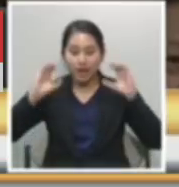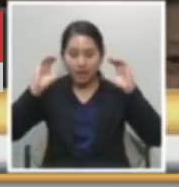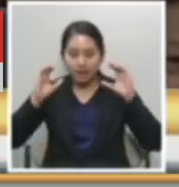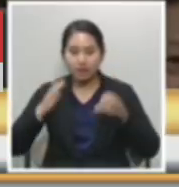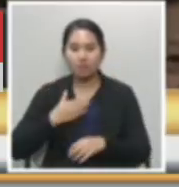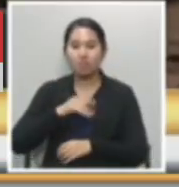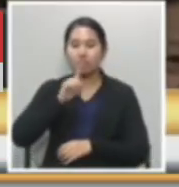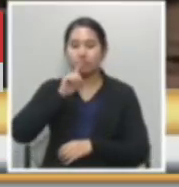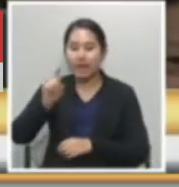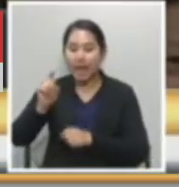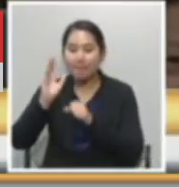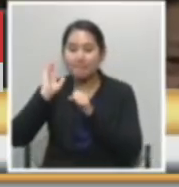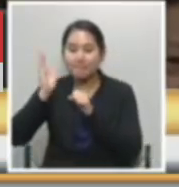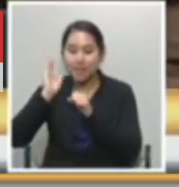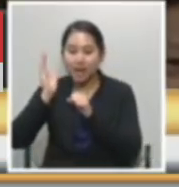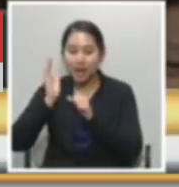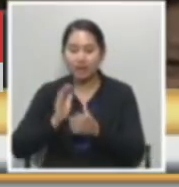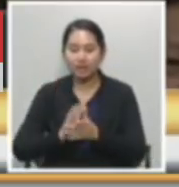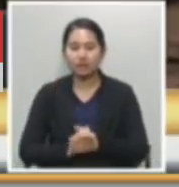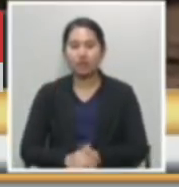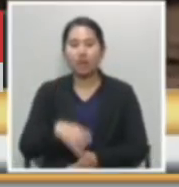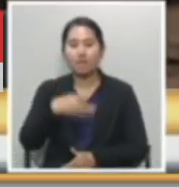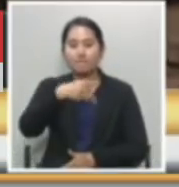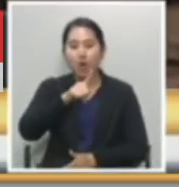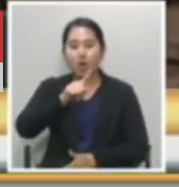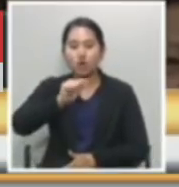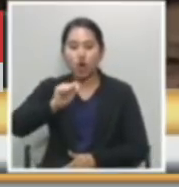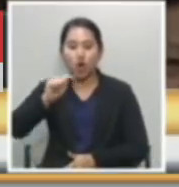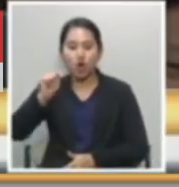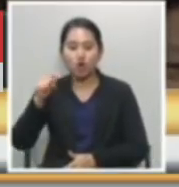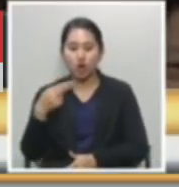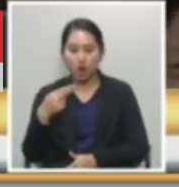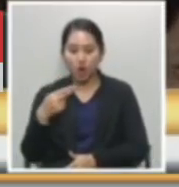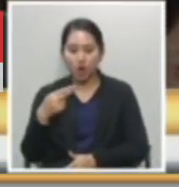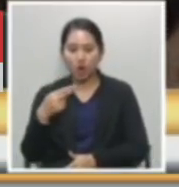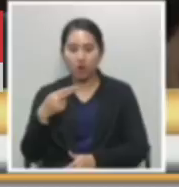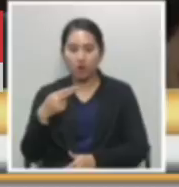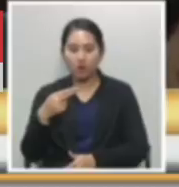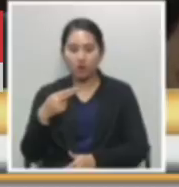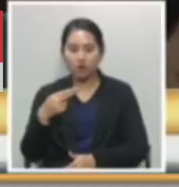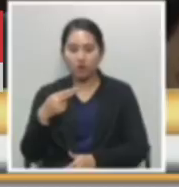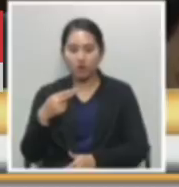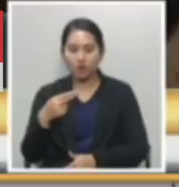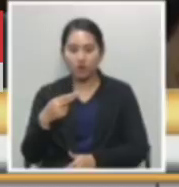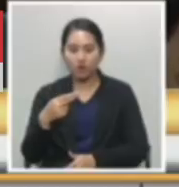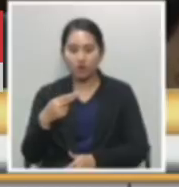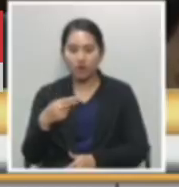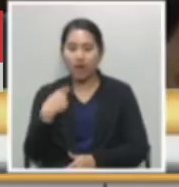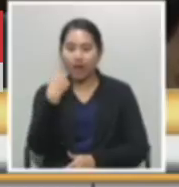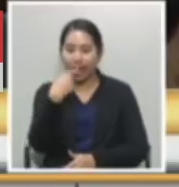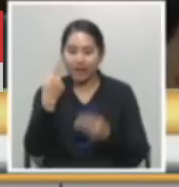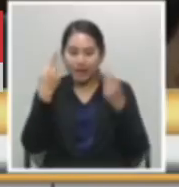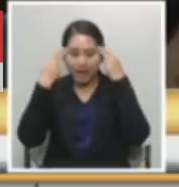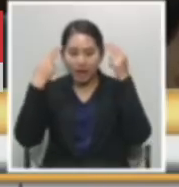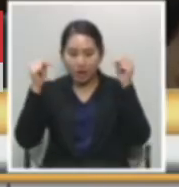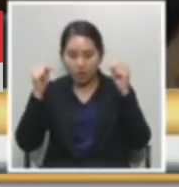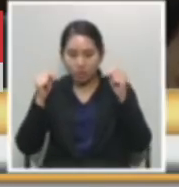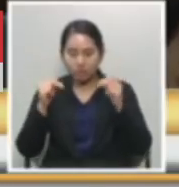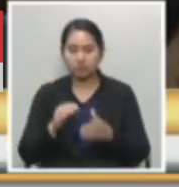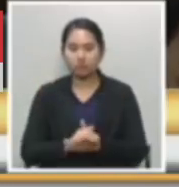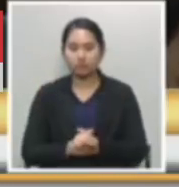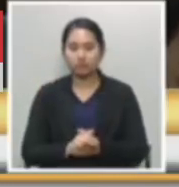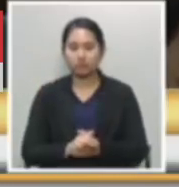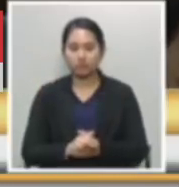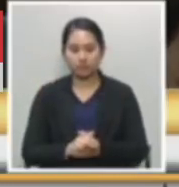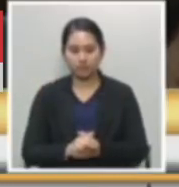ท่านผู้อภิปรายว่าบตท.เอาเข้าตลาดหลักทรัพย์นี่ในใครเป็นนายกรัฐมนตรีผมอยากเรียนท่านประธ